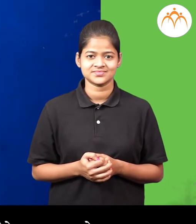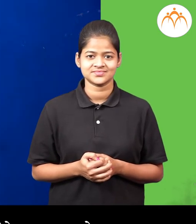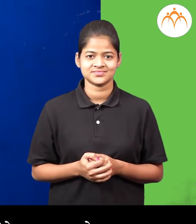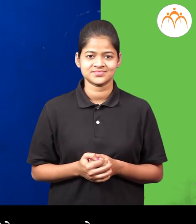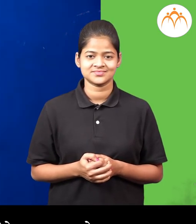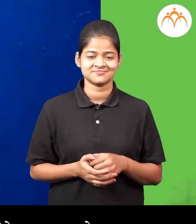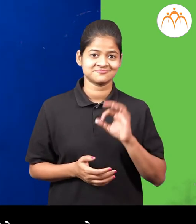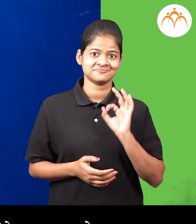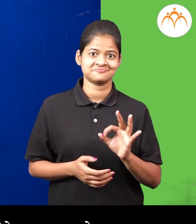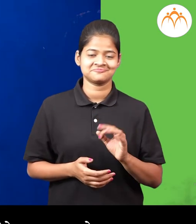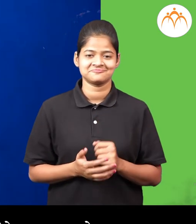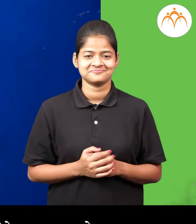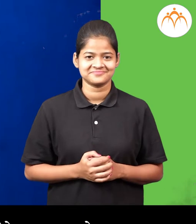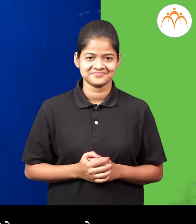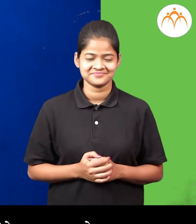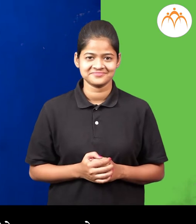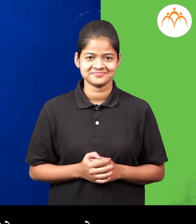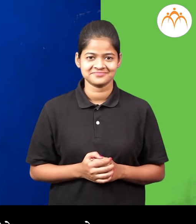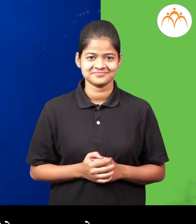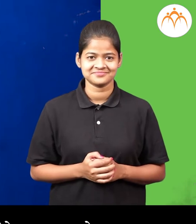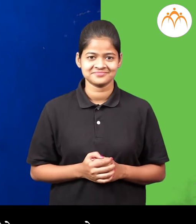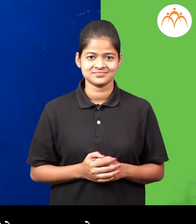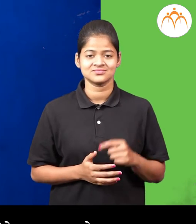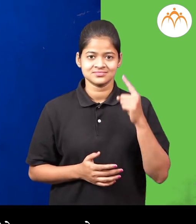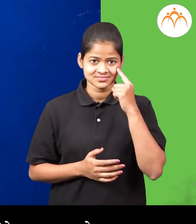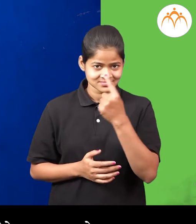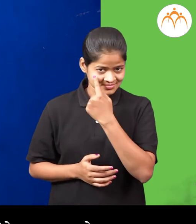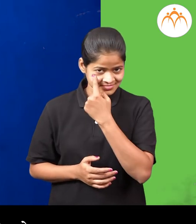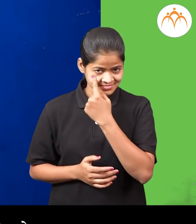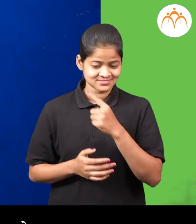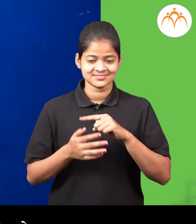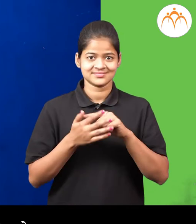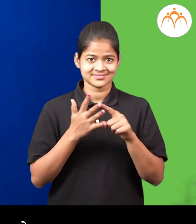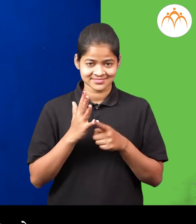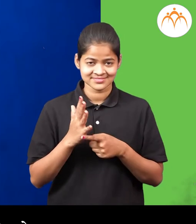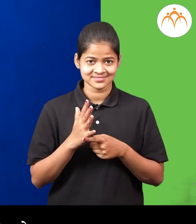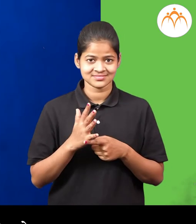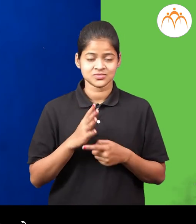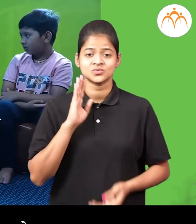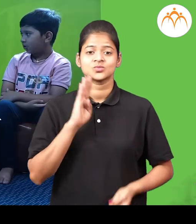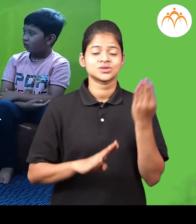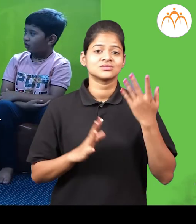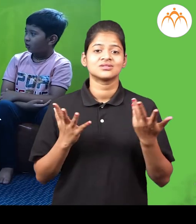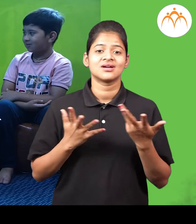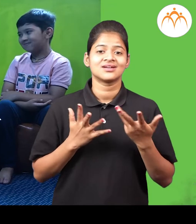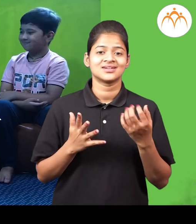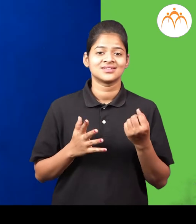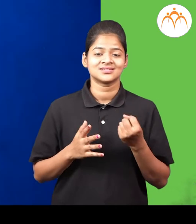चान डोले आणि बोटों याद बोटों जासता है तुम्ही बरोबर सांगित लद